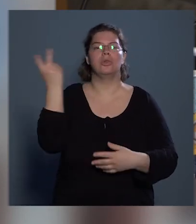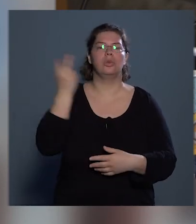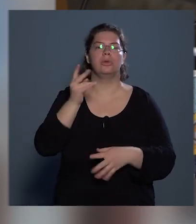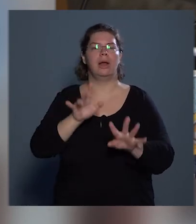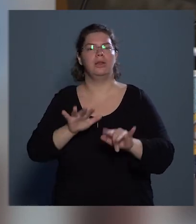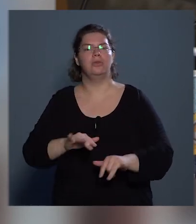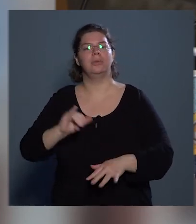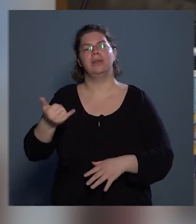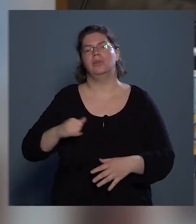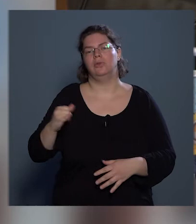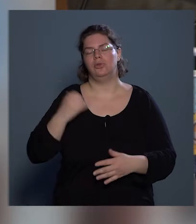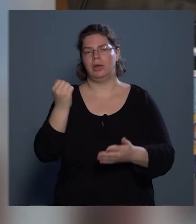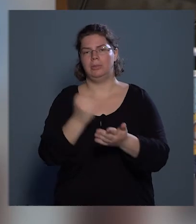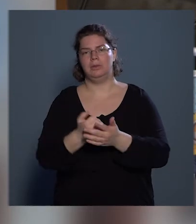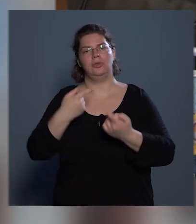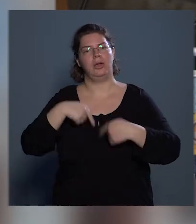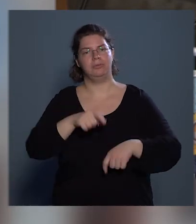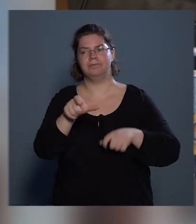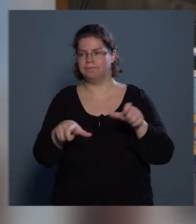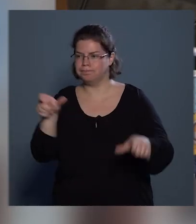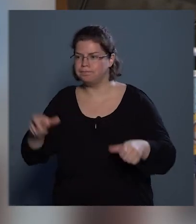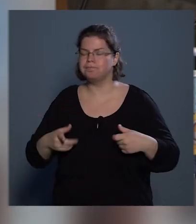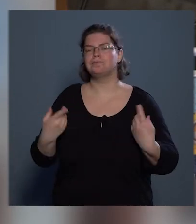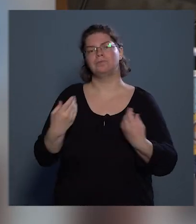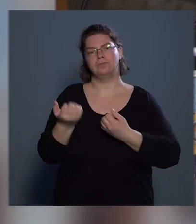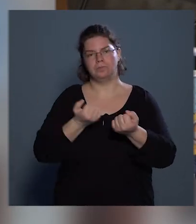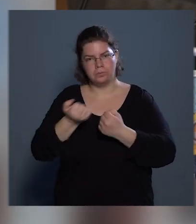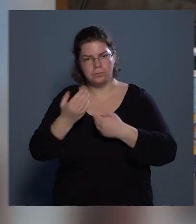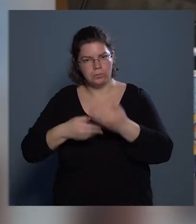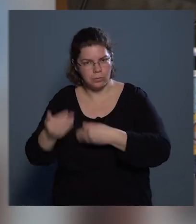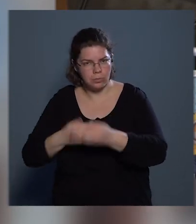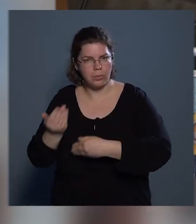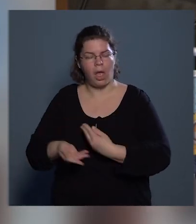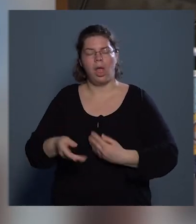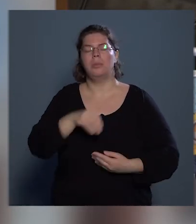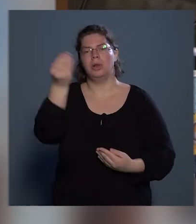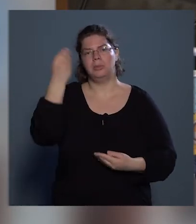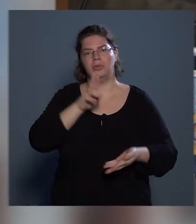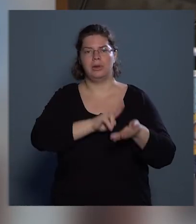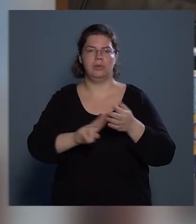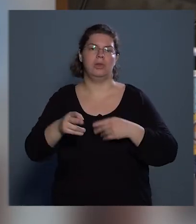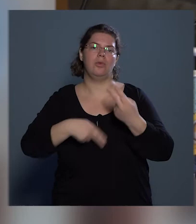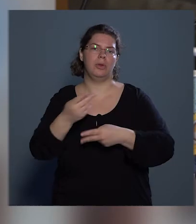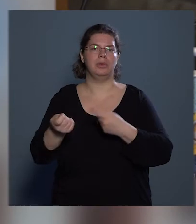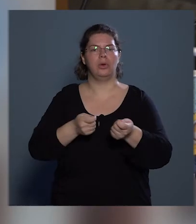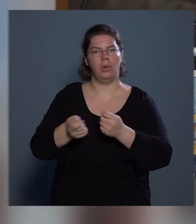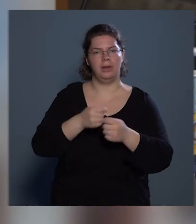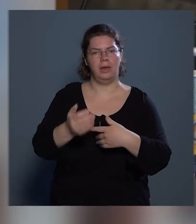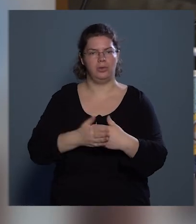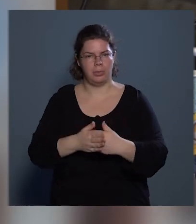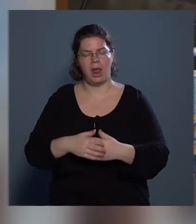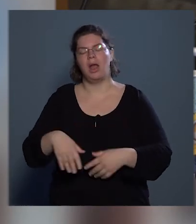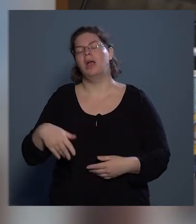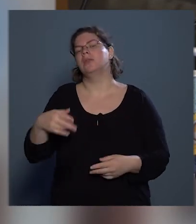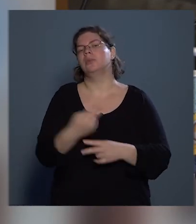és Ifjúsági Bizottság elnökeit az egyeztetések folytatására a polgármesteri hivatal folyamatos koordinálása mellett. A római